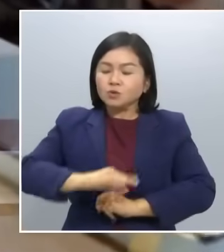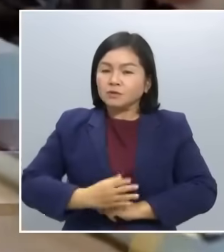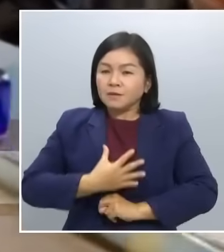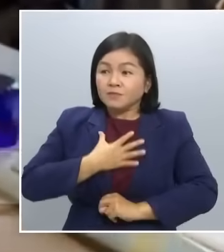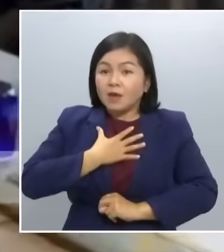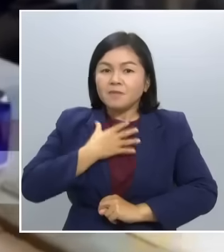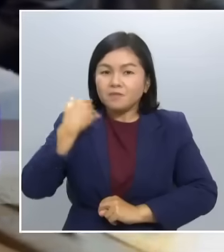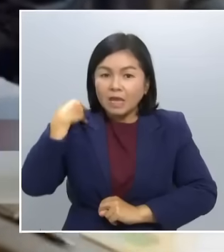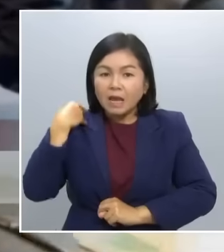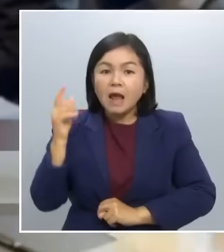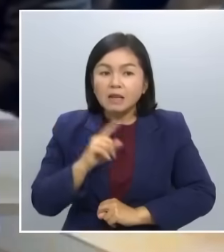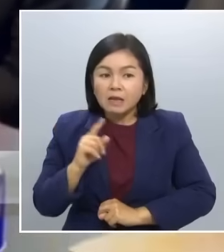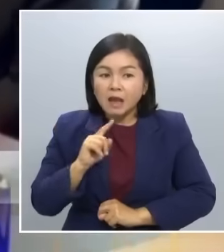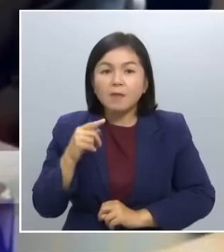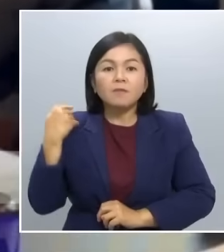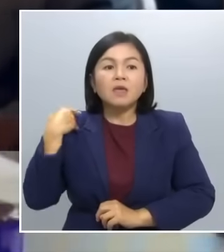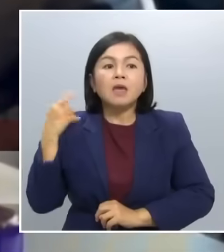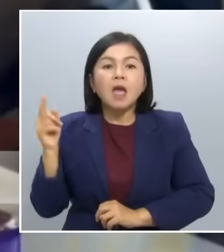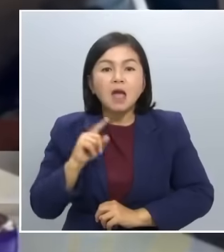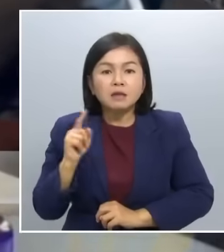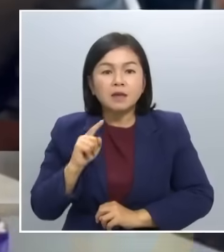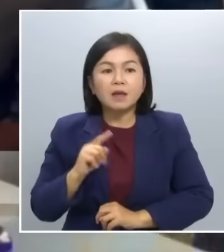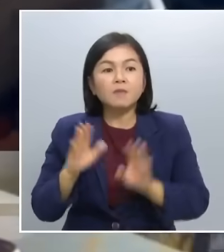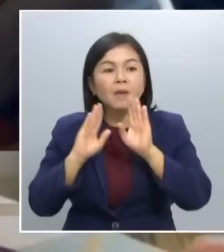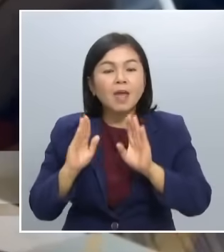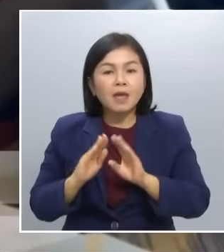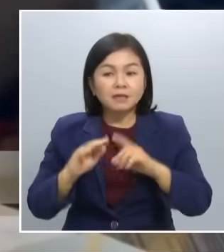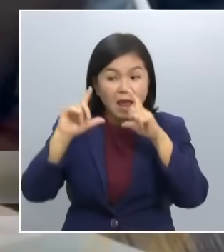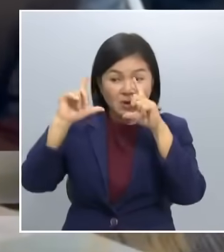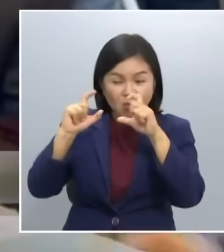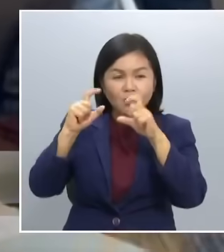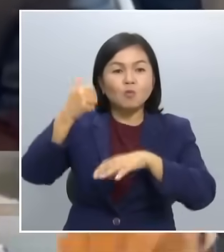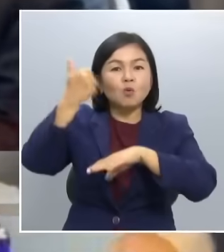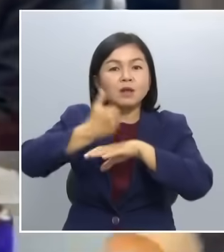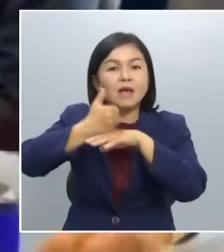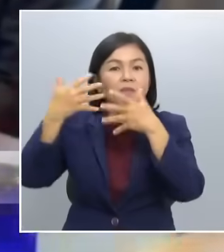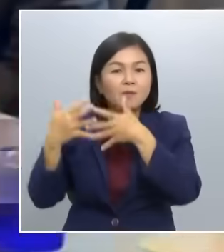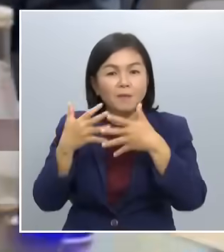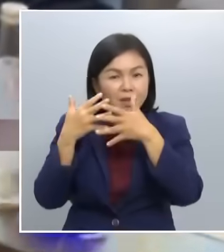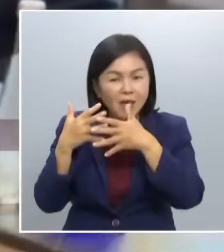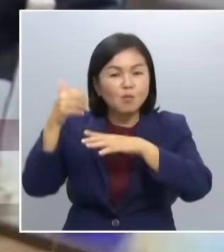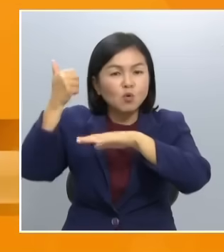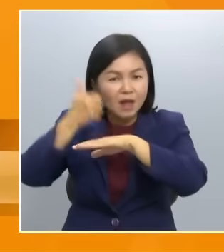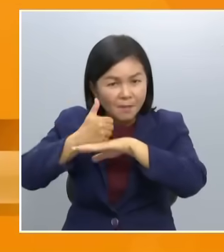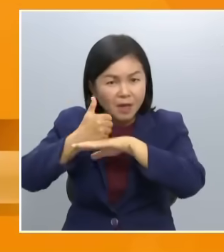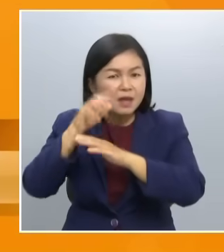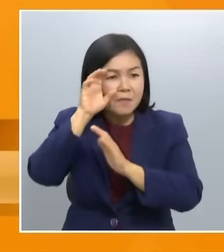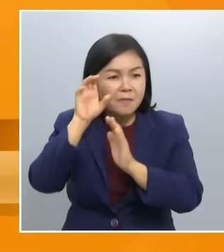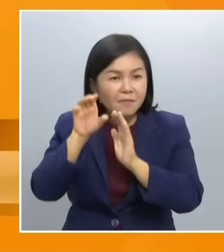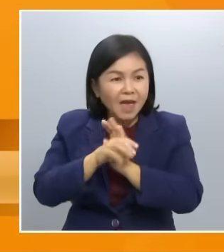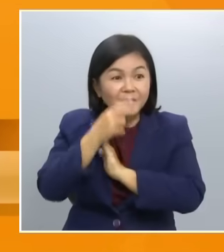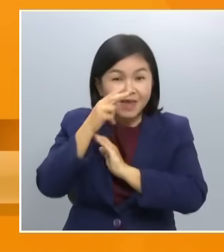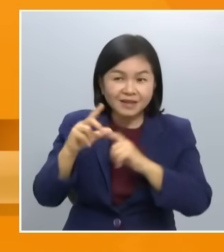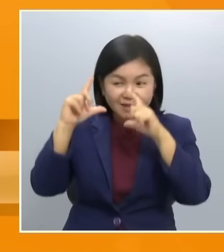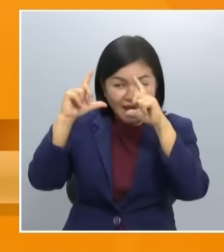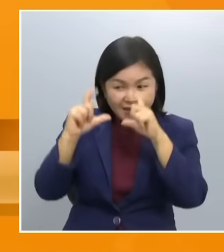รตั้งแต่กรณีของการเซลฟี่กับท่านผู้นำสหรัฐ ประธานาธิบดีโจไบเดน เราต้องนึกภาพนะก่อนน่า